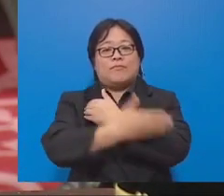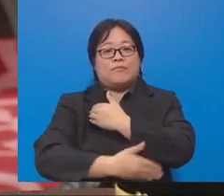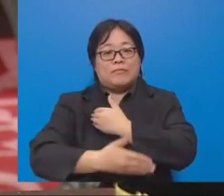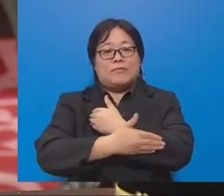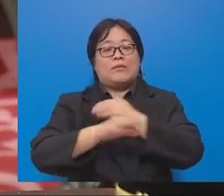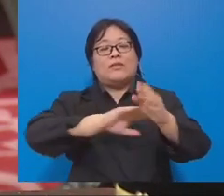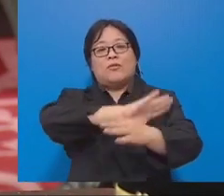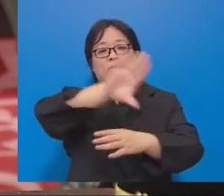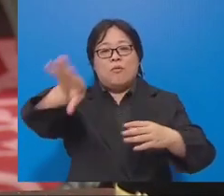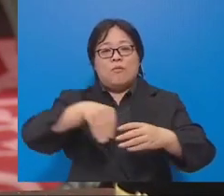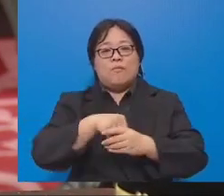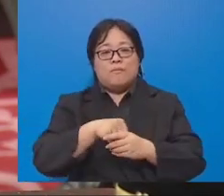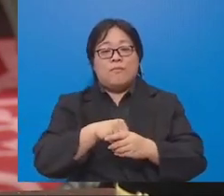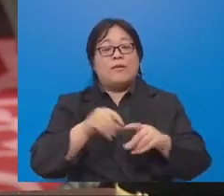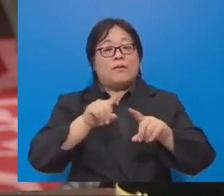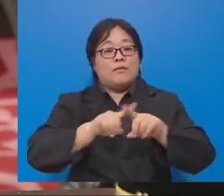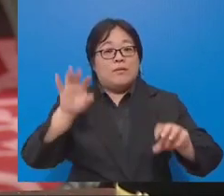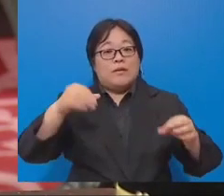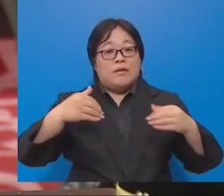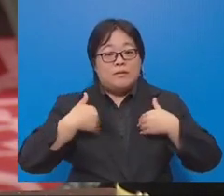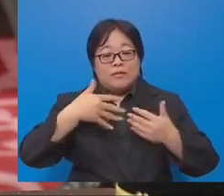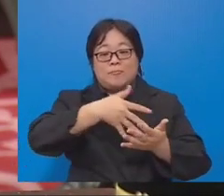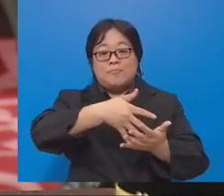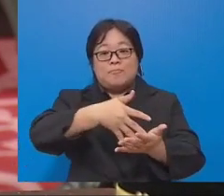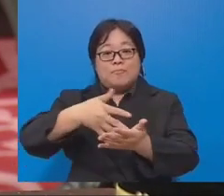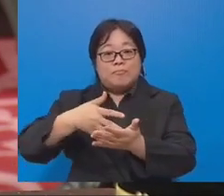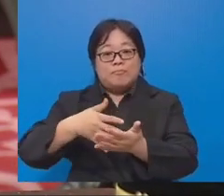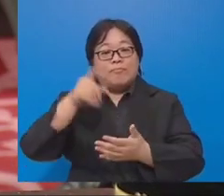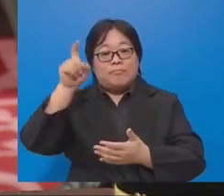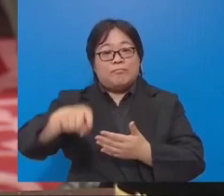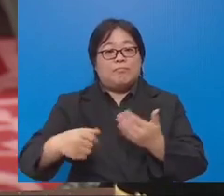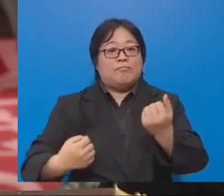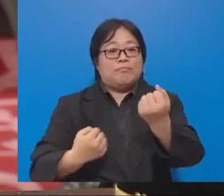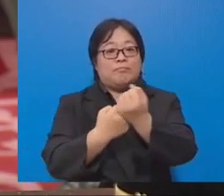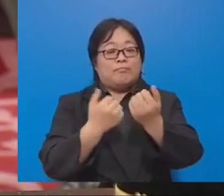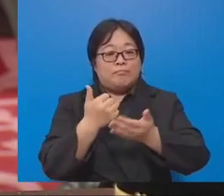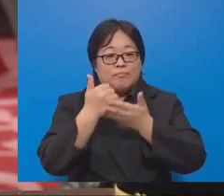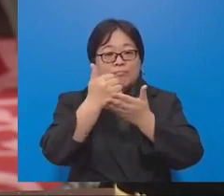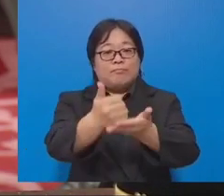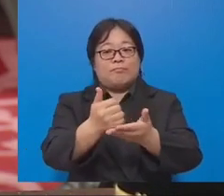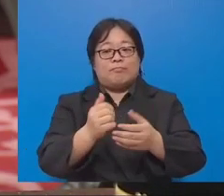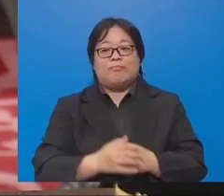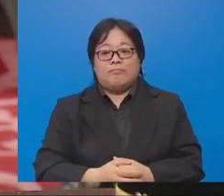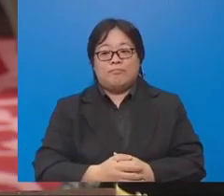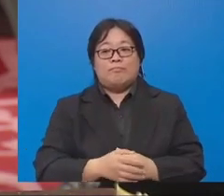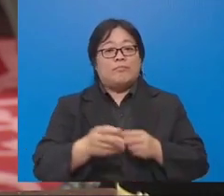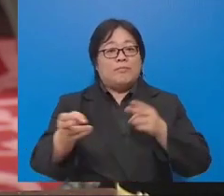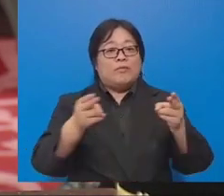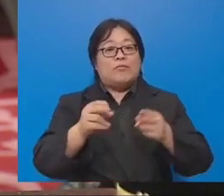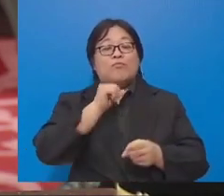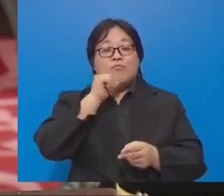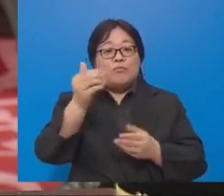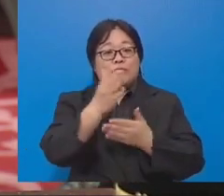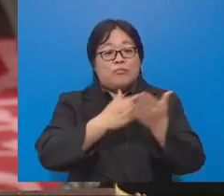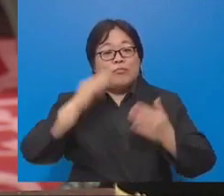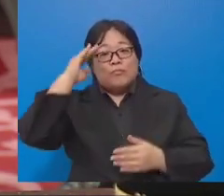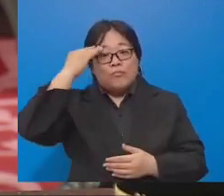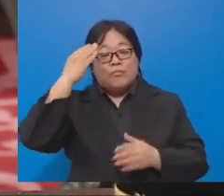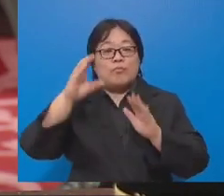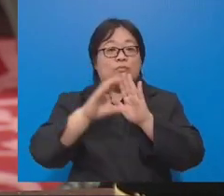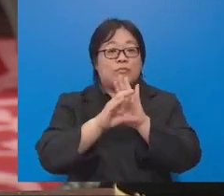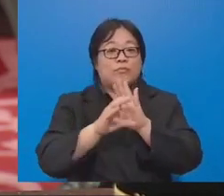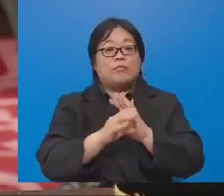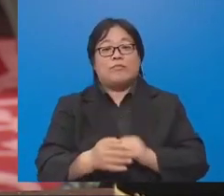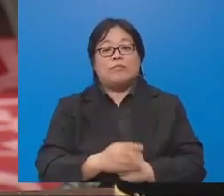negara secara keseluruhannya Tetapi kalau adek kelemahan-kelemahan yang harus kita bantu di kalangan sektor-sektor bukan Bumi Putra